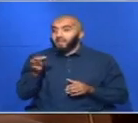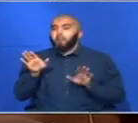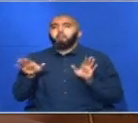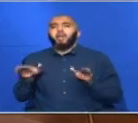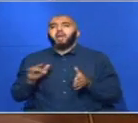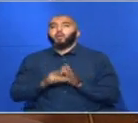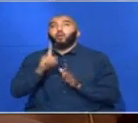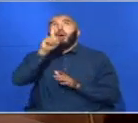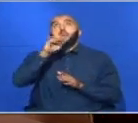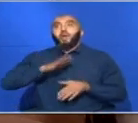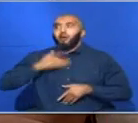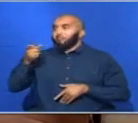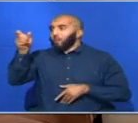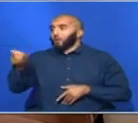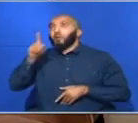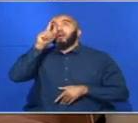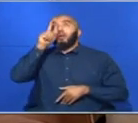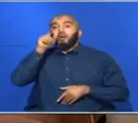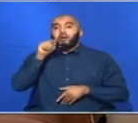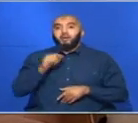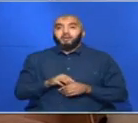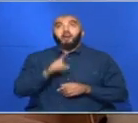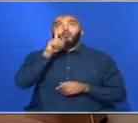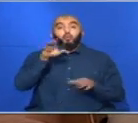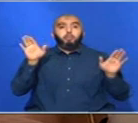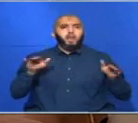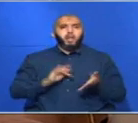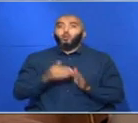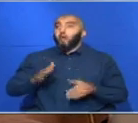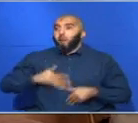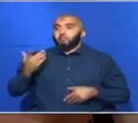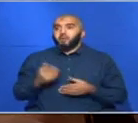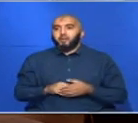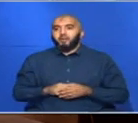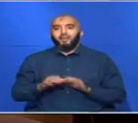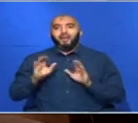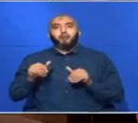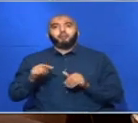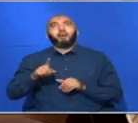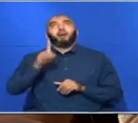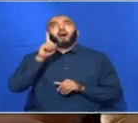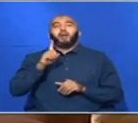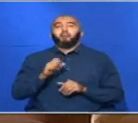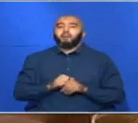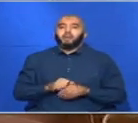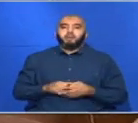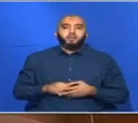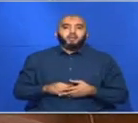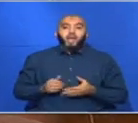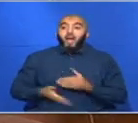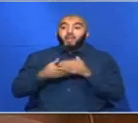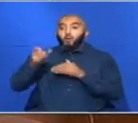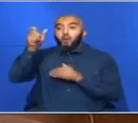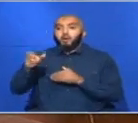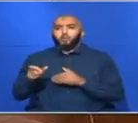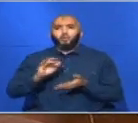فاحبوه الله قال النبي عليه الصلاه والسلام فيكتب له القبول في الارض ولذلك